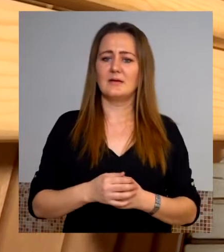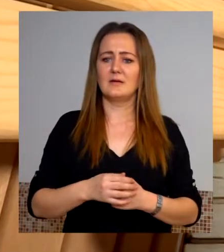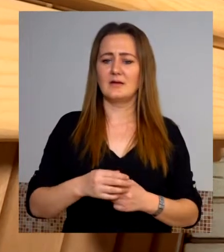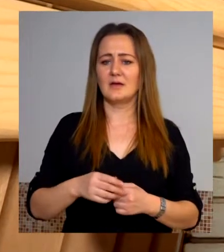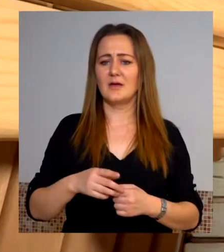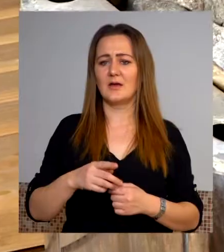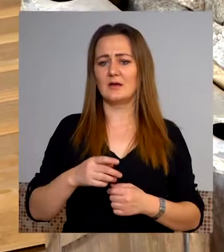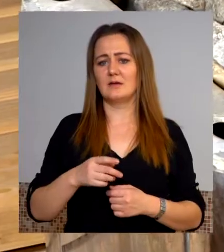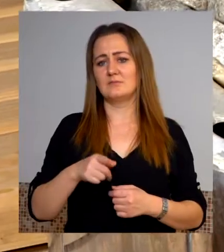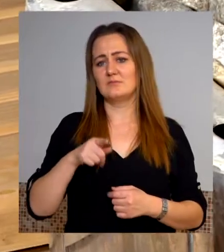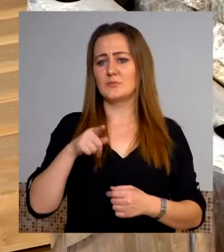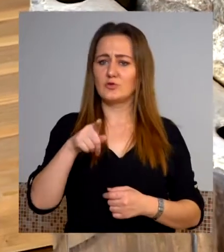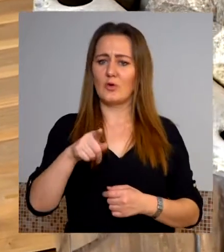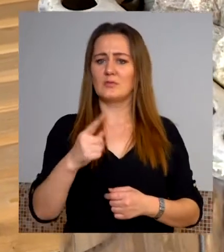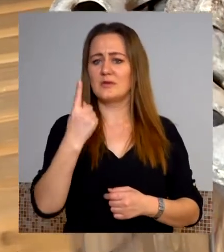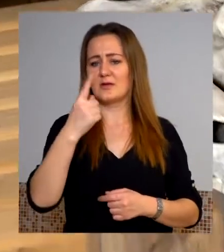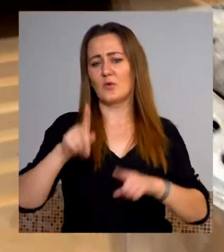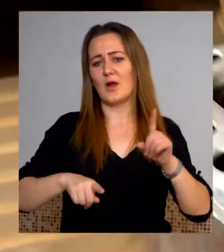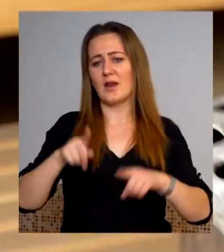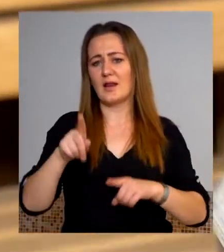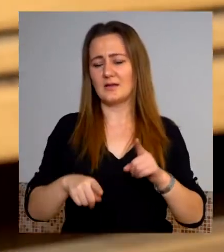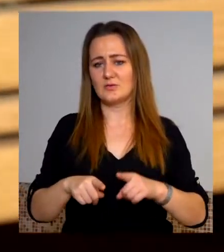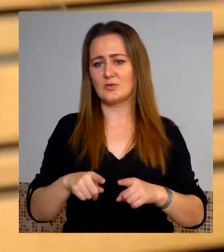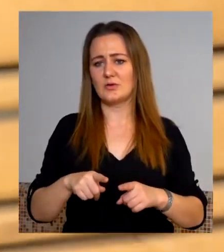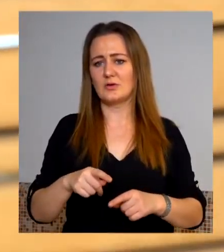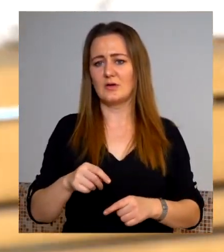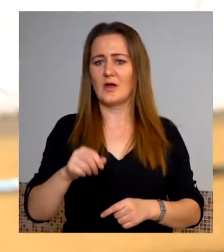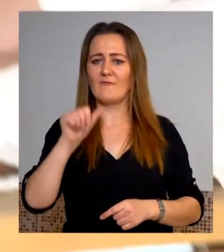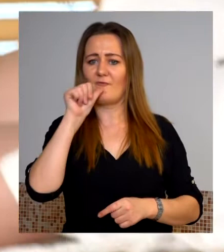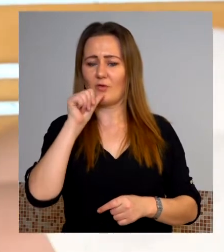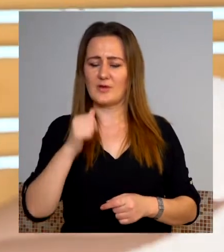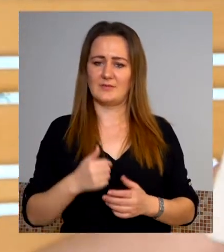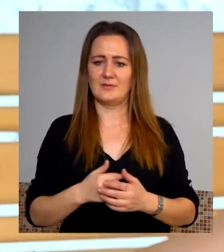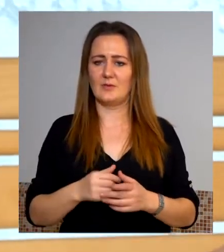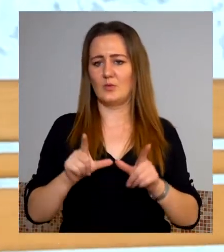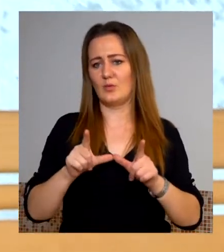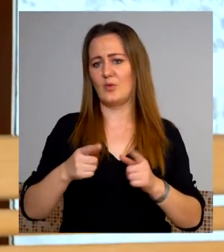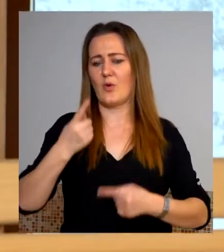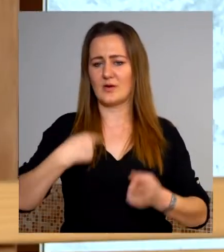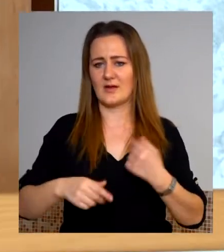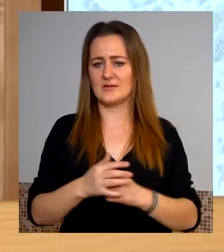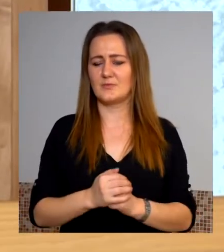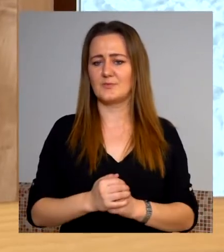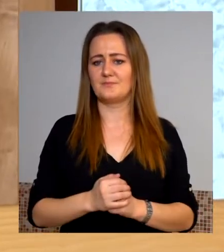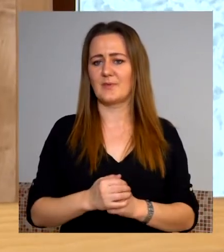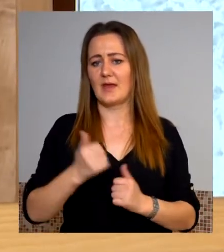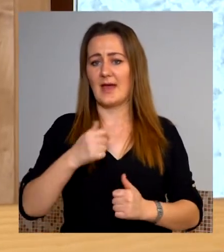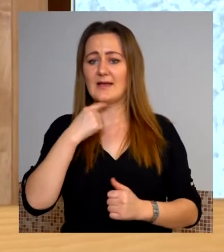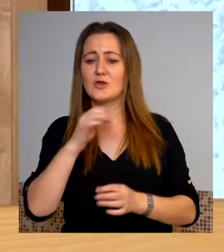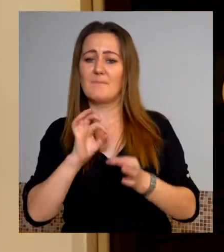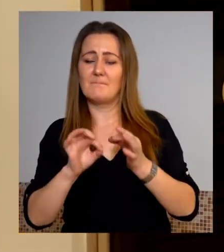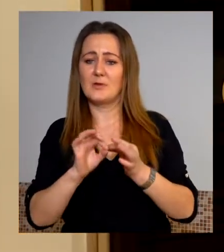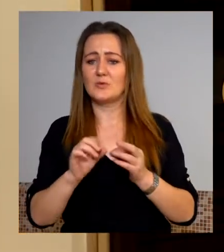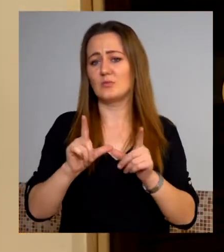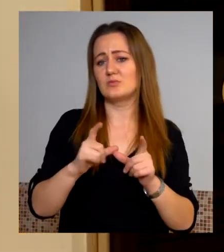iz organizma, i do litru i 2 decilitra u 10 do 12 minuta. E sad da vam kažem, te minute u